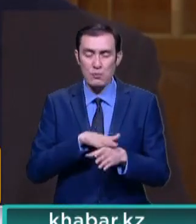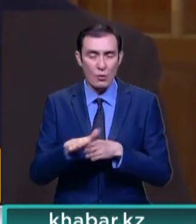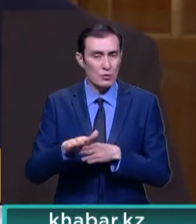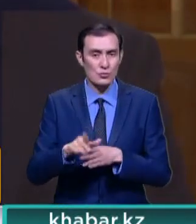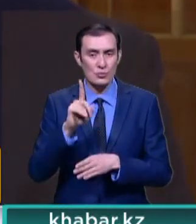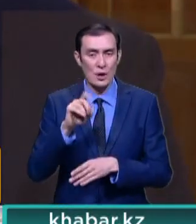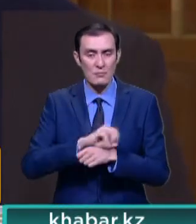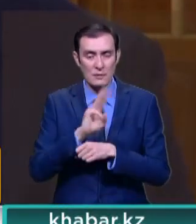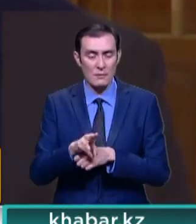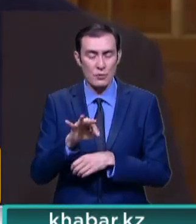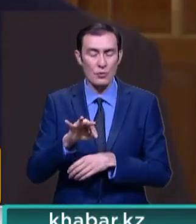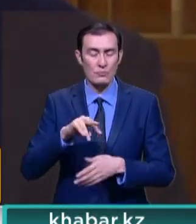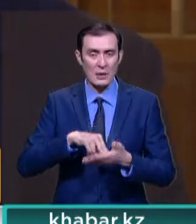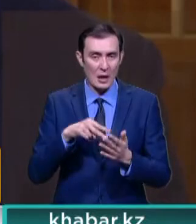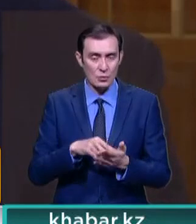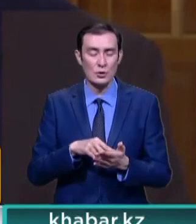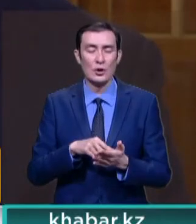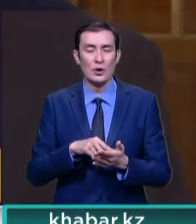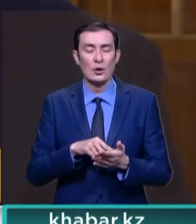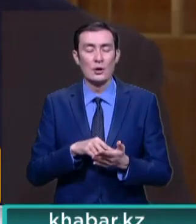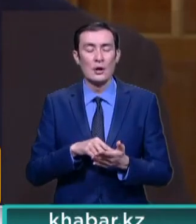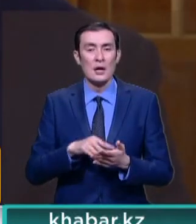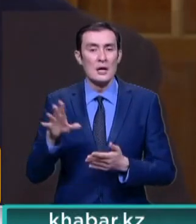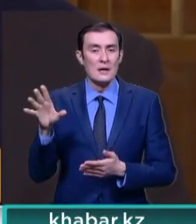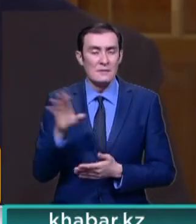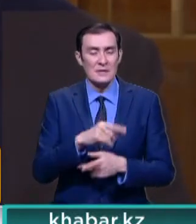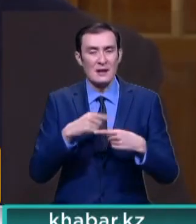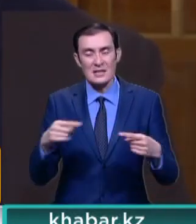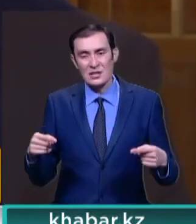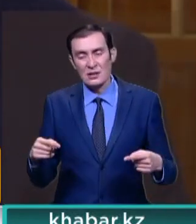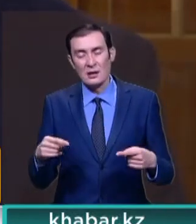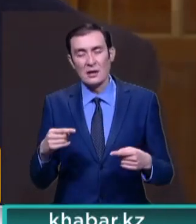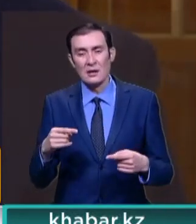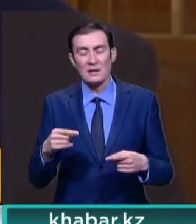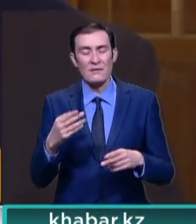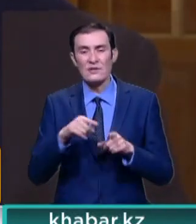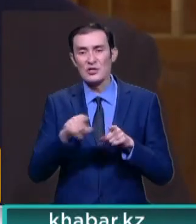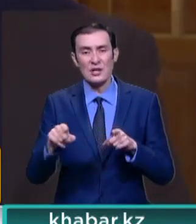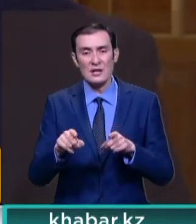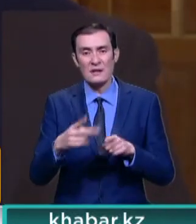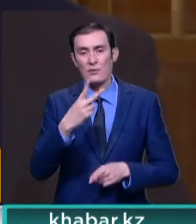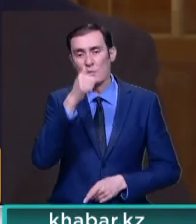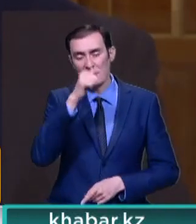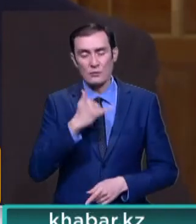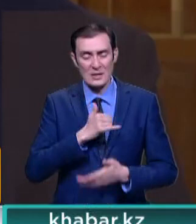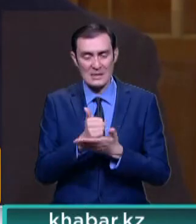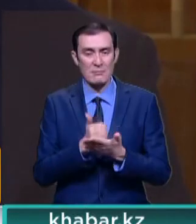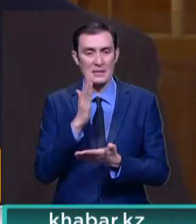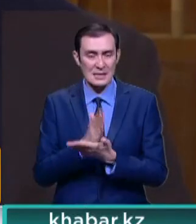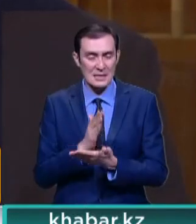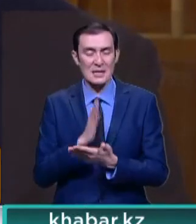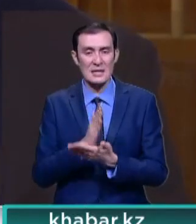полном объеме, согласно протоколам диагностики и лечения всех видов, как минимум на 2 месяца. Также